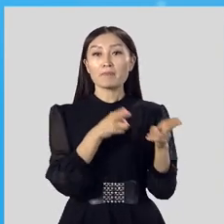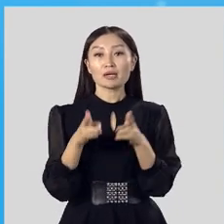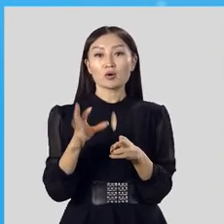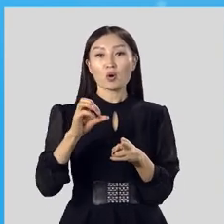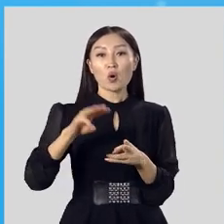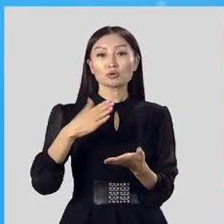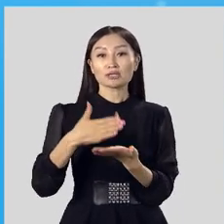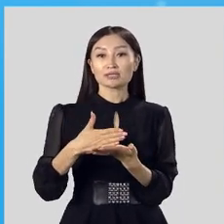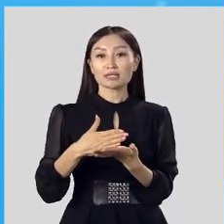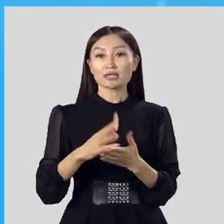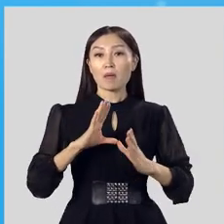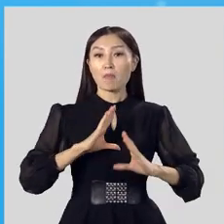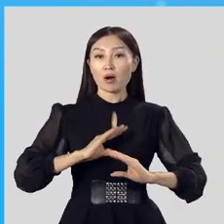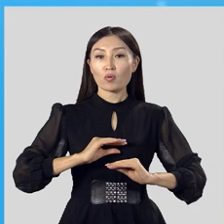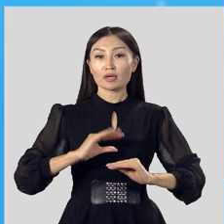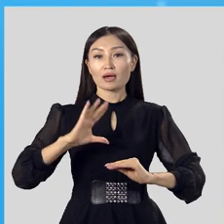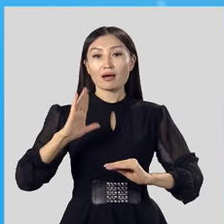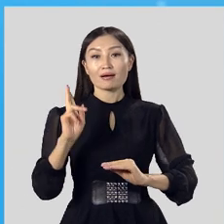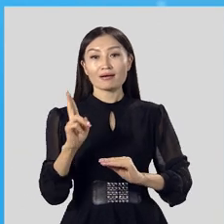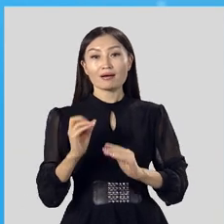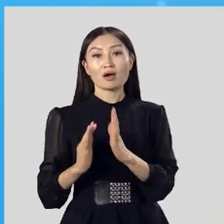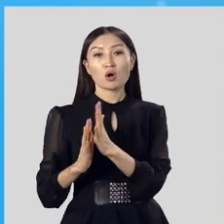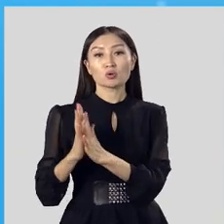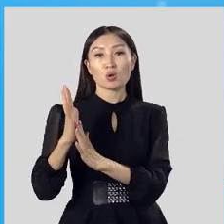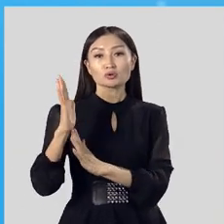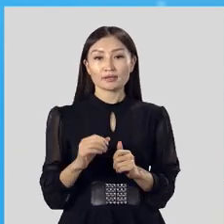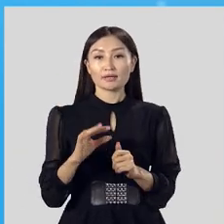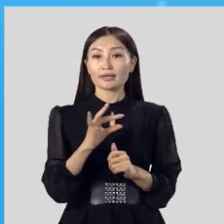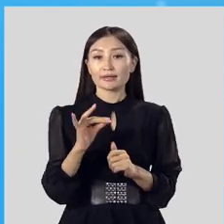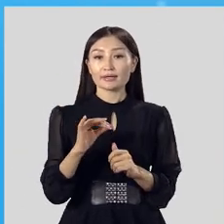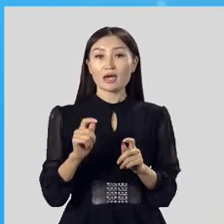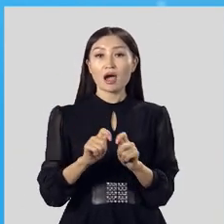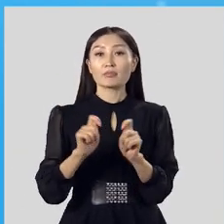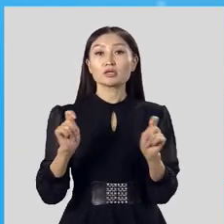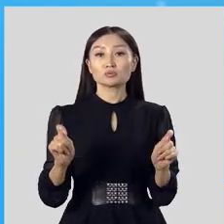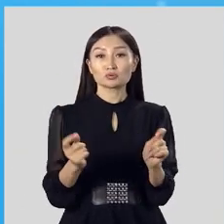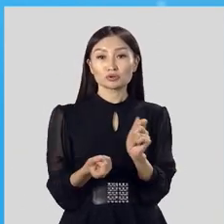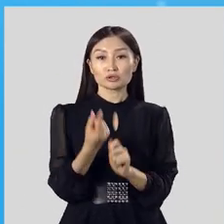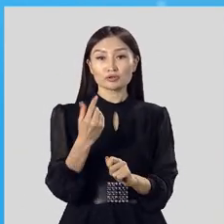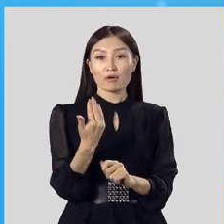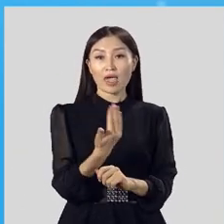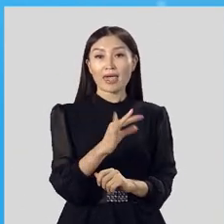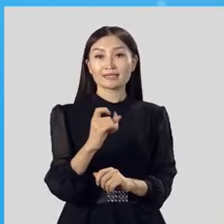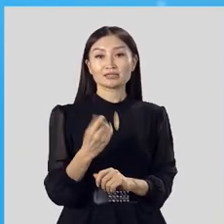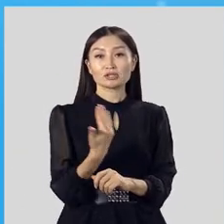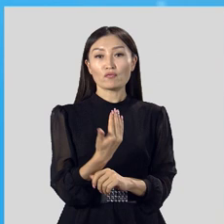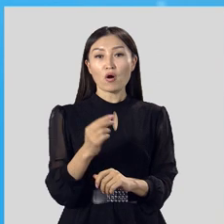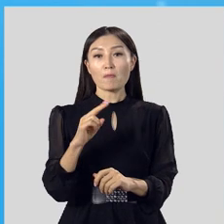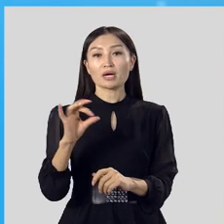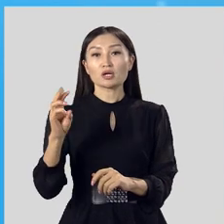от состояния покоя к вегетативному росту зародыша и образующегося из него